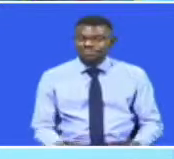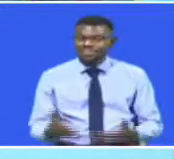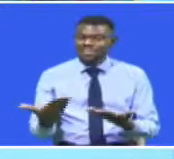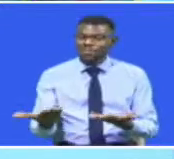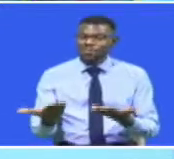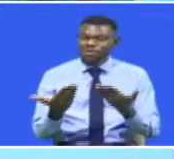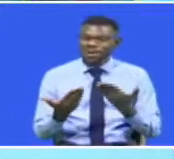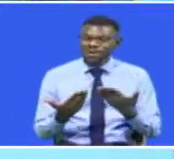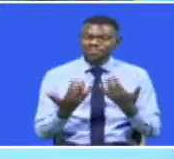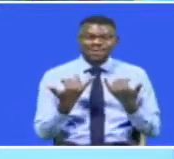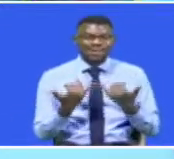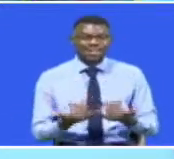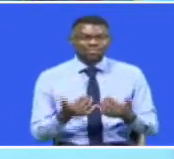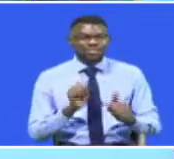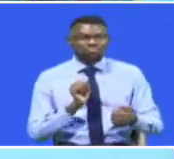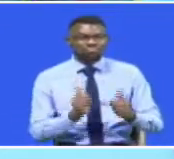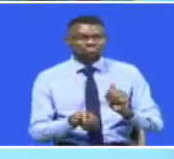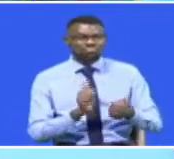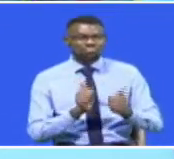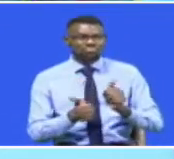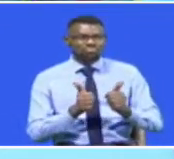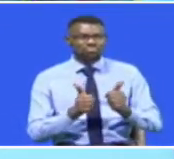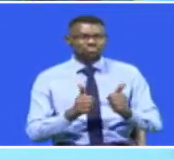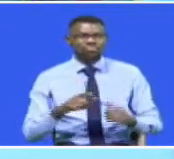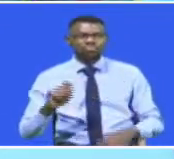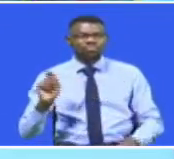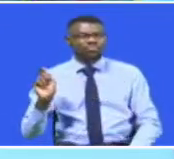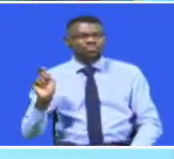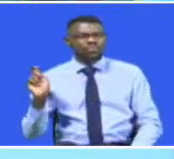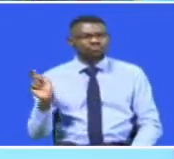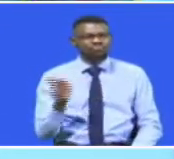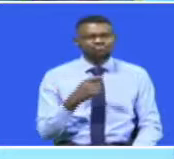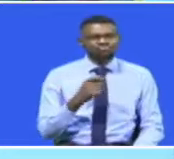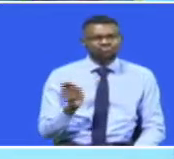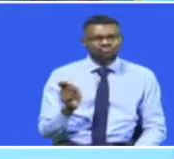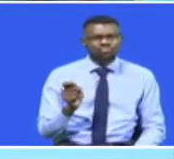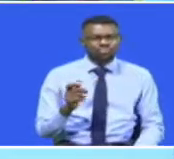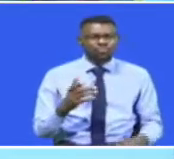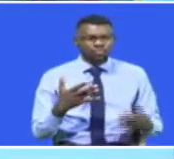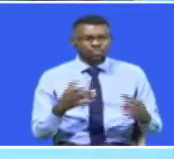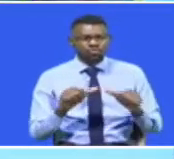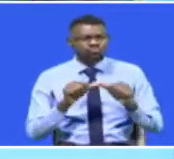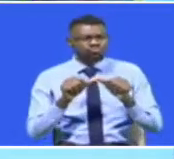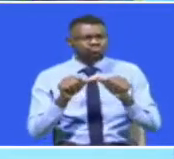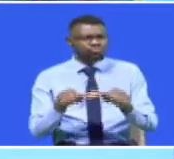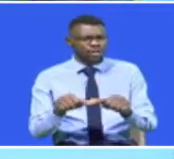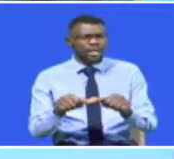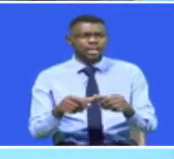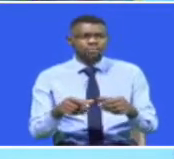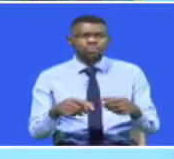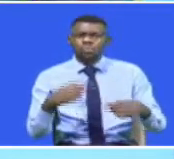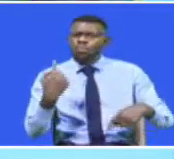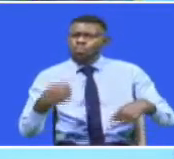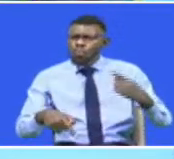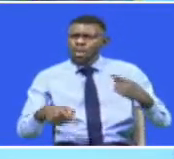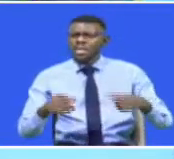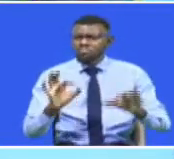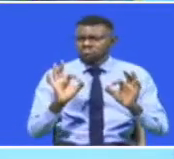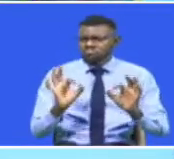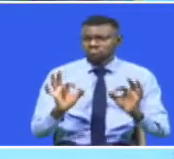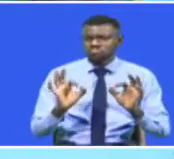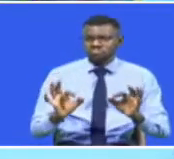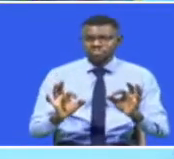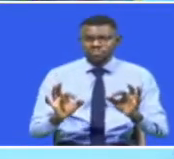Karibu sasa tuingie viwanjani ambapo timu ya taifa ya tenisi kwenye kipute cha Billei Jean King Cup imeendeleza msururu wa matokeo mazuri